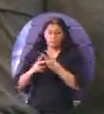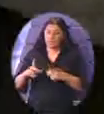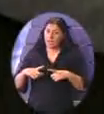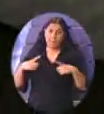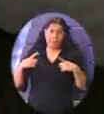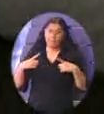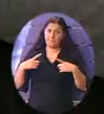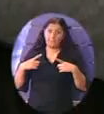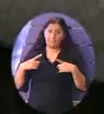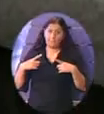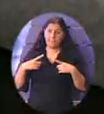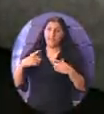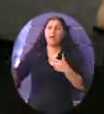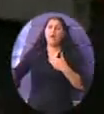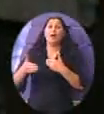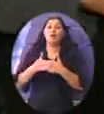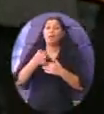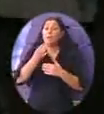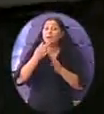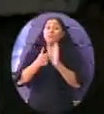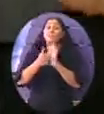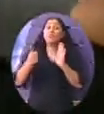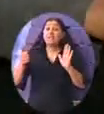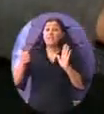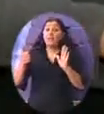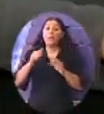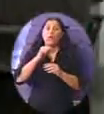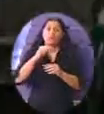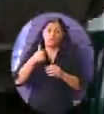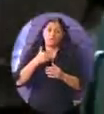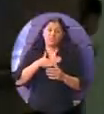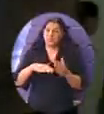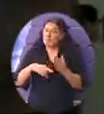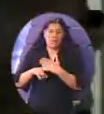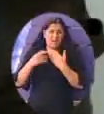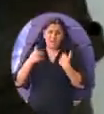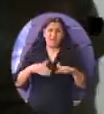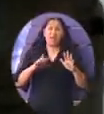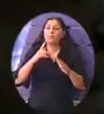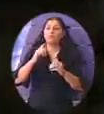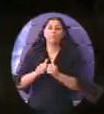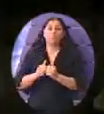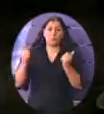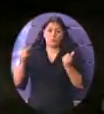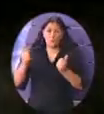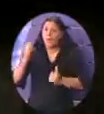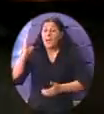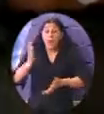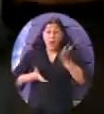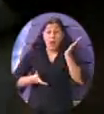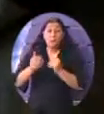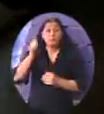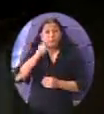איתו. א' שהתחתנה בגיל 16 על מנת לברוח מצאת עצמה בגיל צעיר גרושה. המכות שקיבלה יום יום